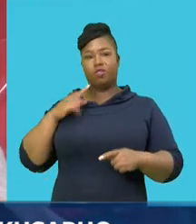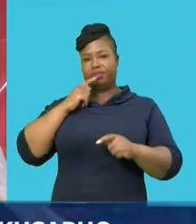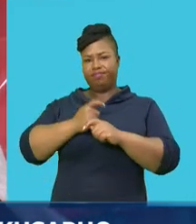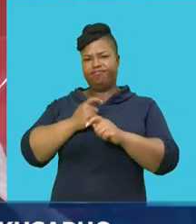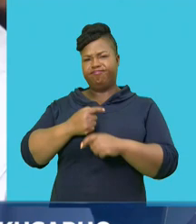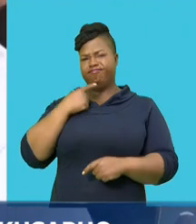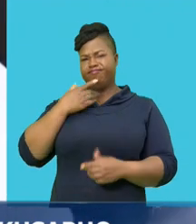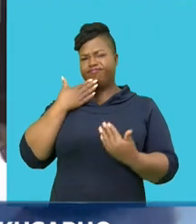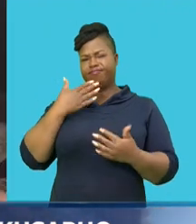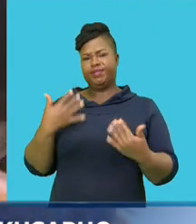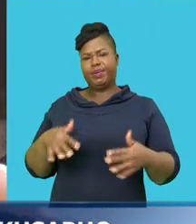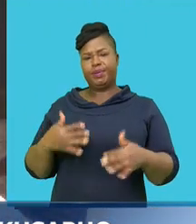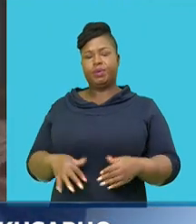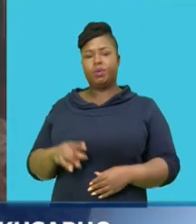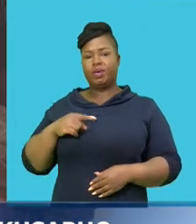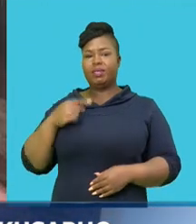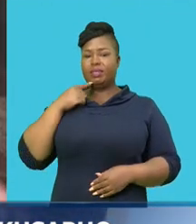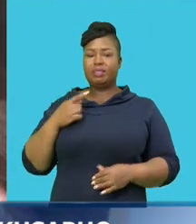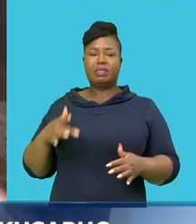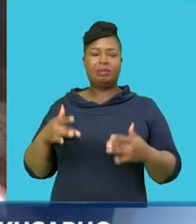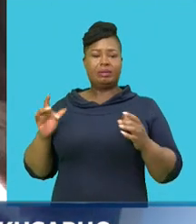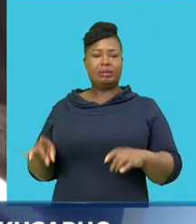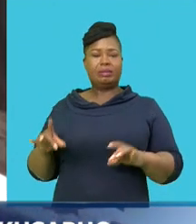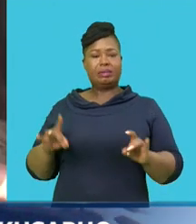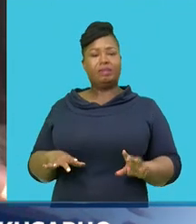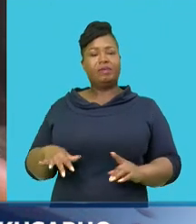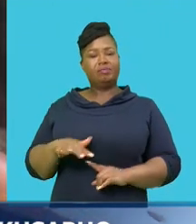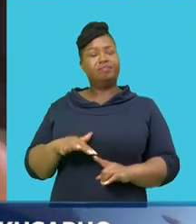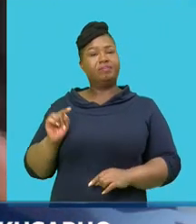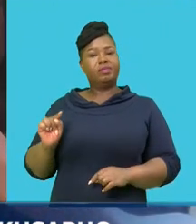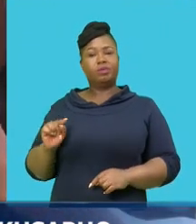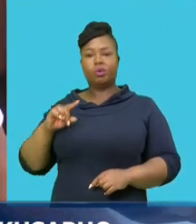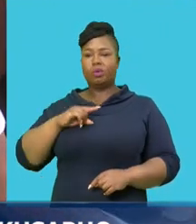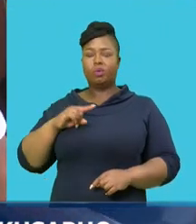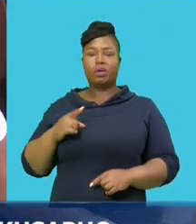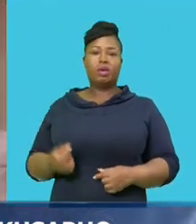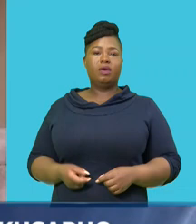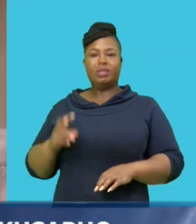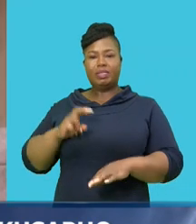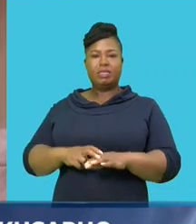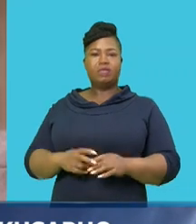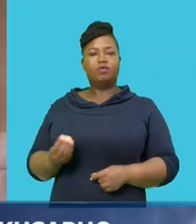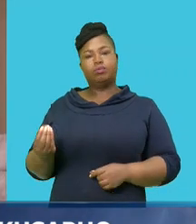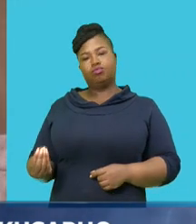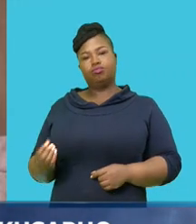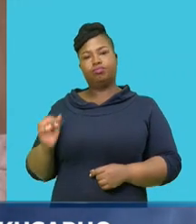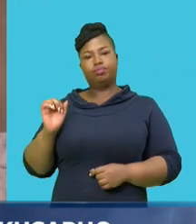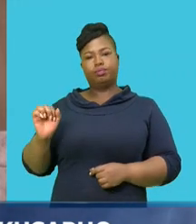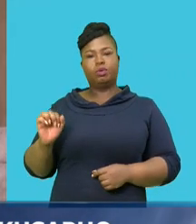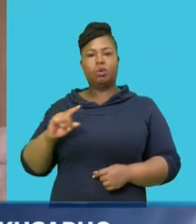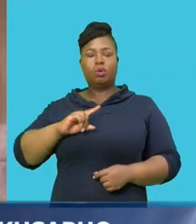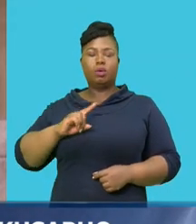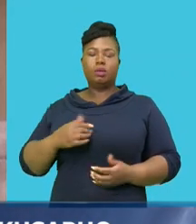umbulelo omkhulu esithi uphila phantsi kwemeko ezinzima engakumbi xa kufikelela kwizidingo zonyana wakhe